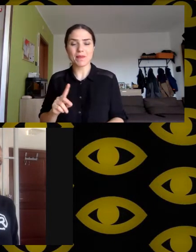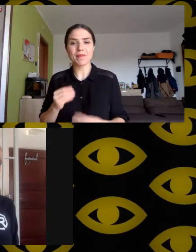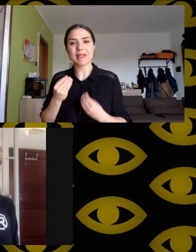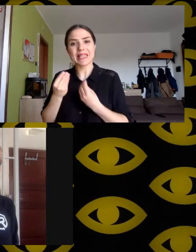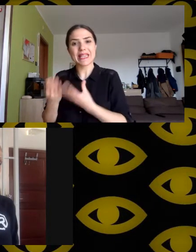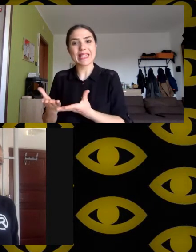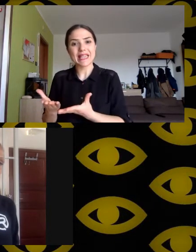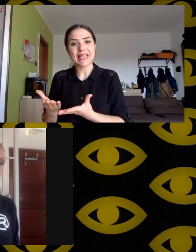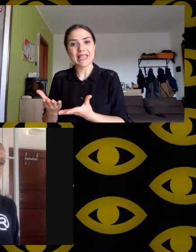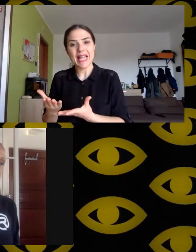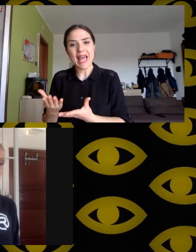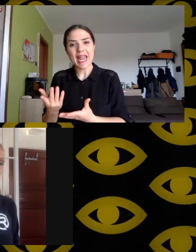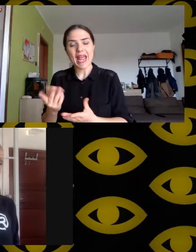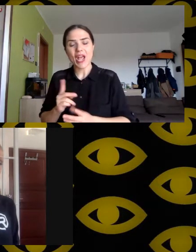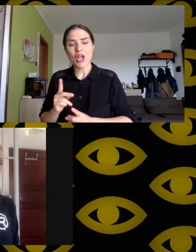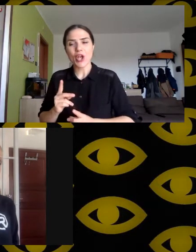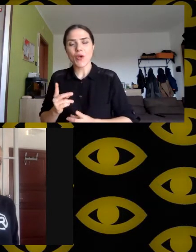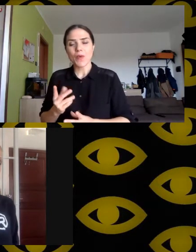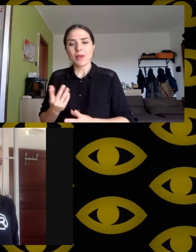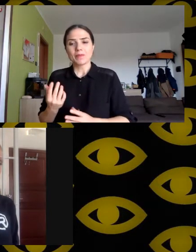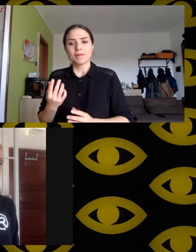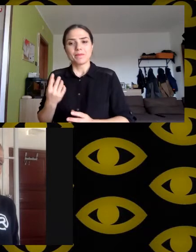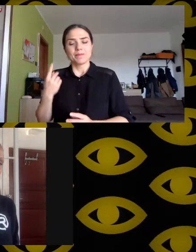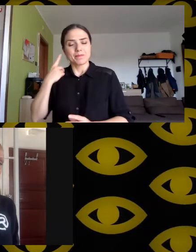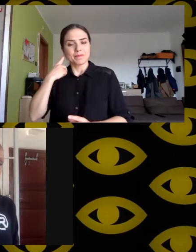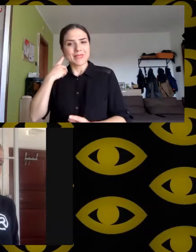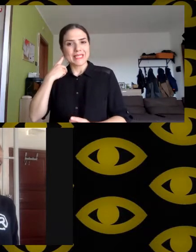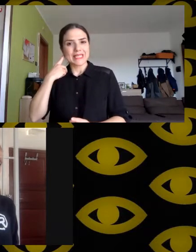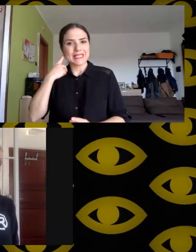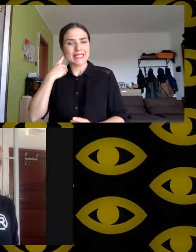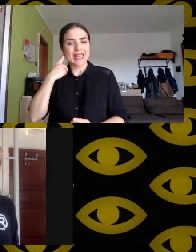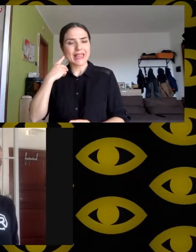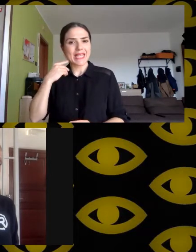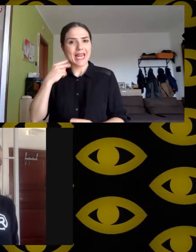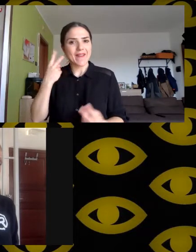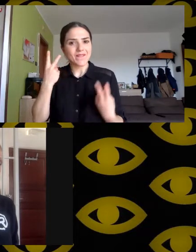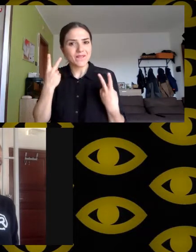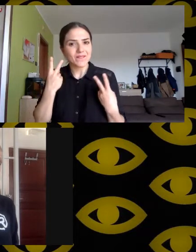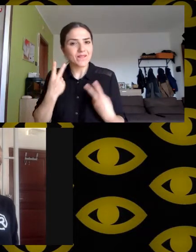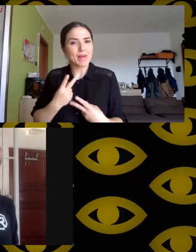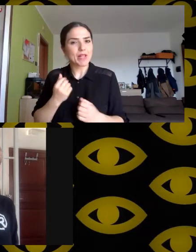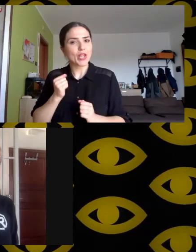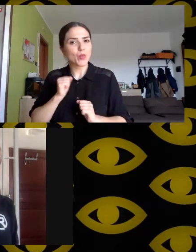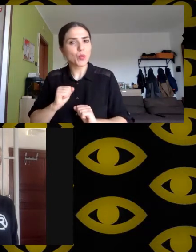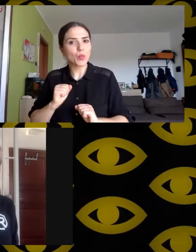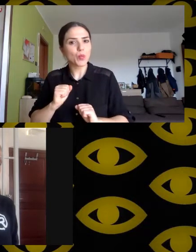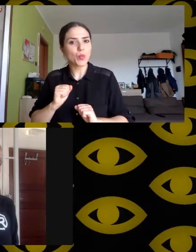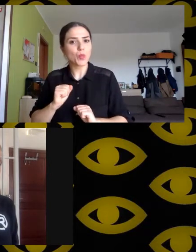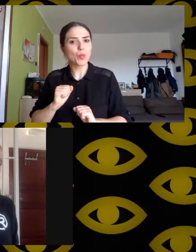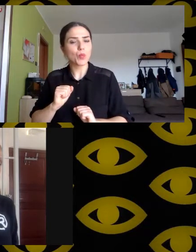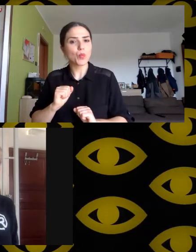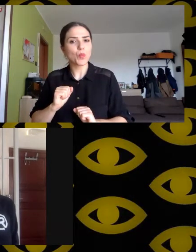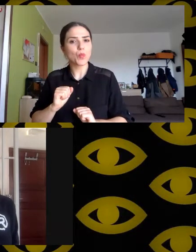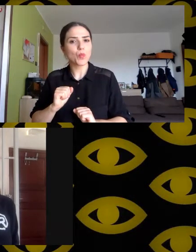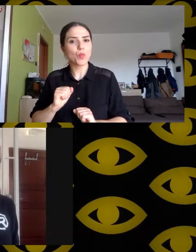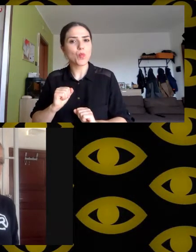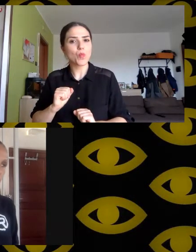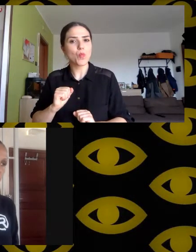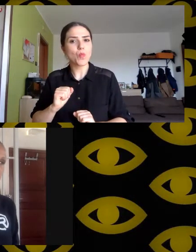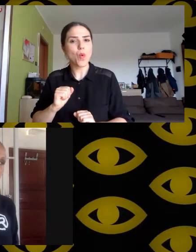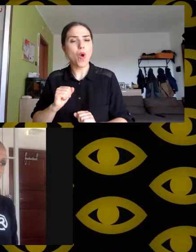dargli, diciamo, il sentore di poter veramente intraprendere la loro vita